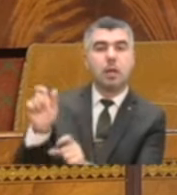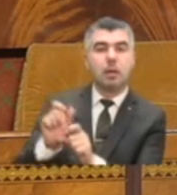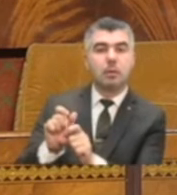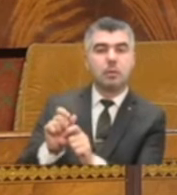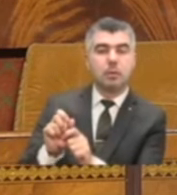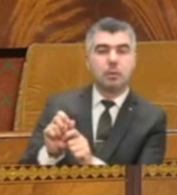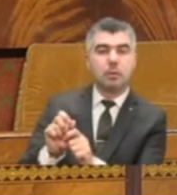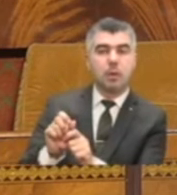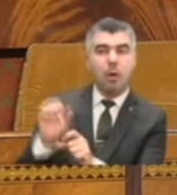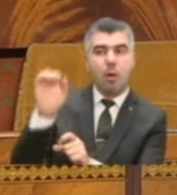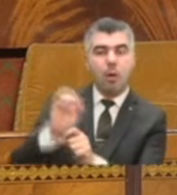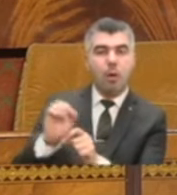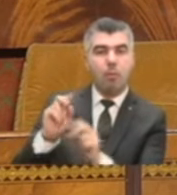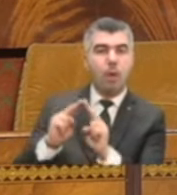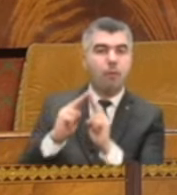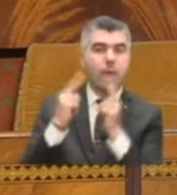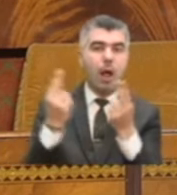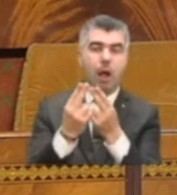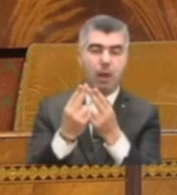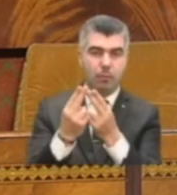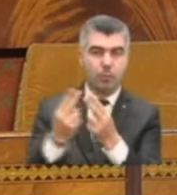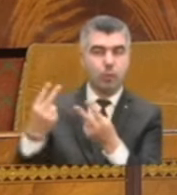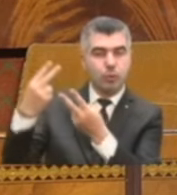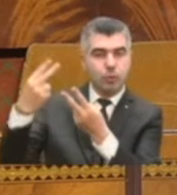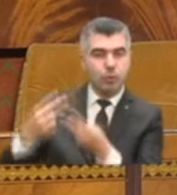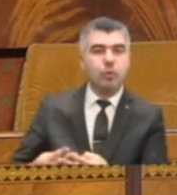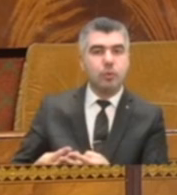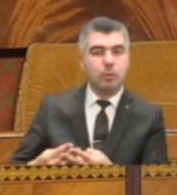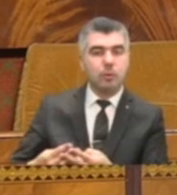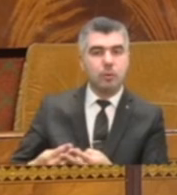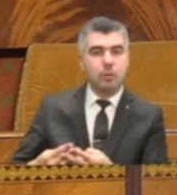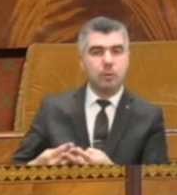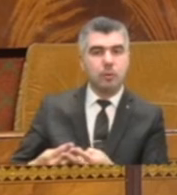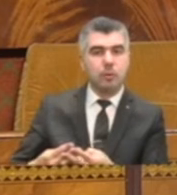خارج أرض الوطن، تيجيو يزوروا بلادهم،